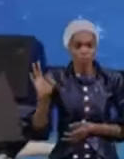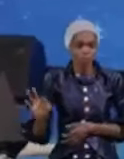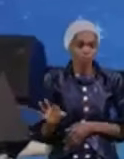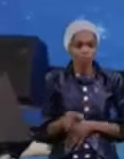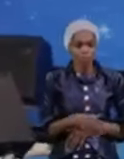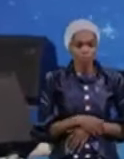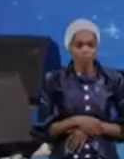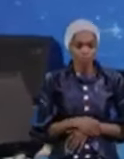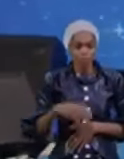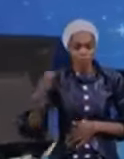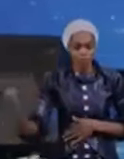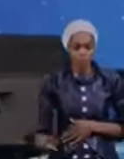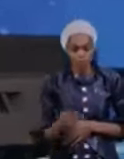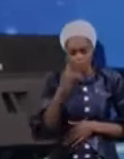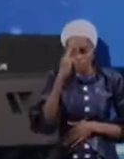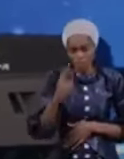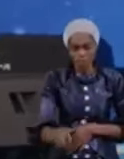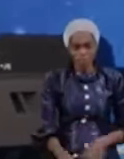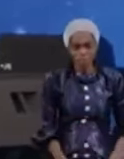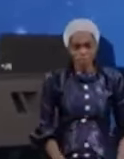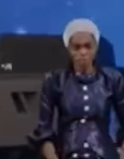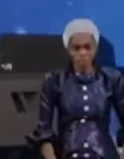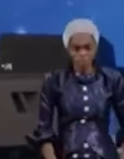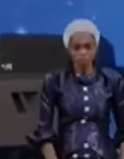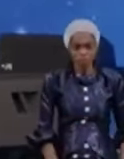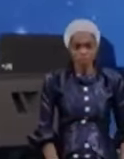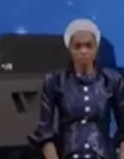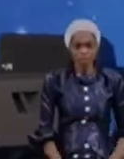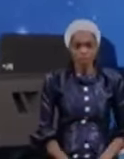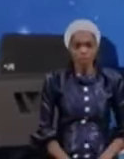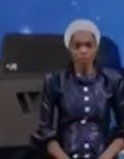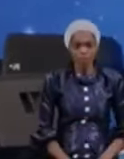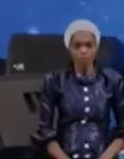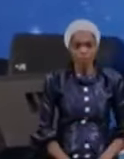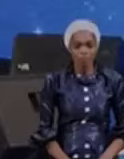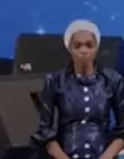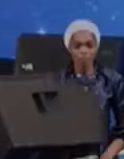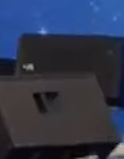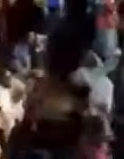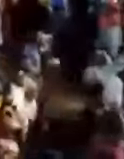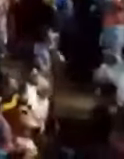le bienvenu pasteur merci beaucoup pasteur tout le monde gloire à Dieu